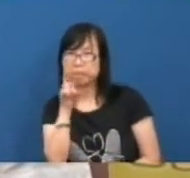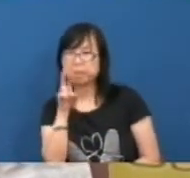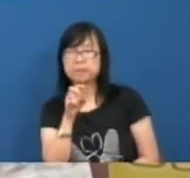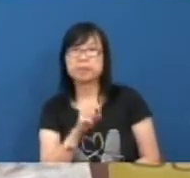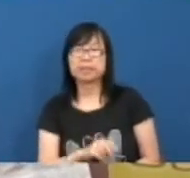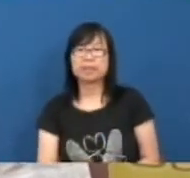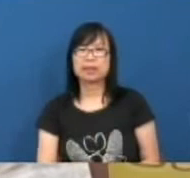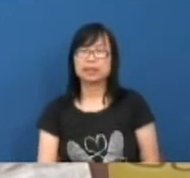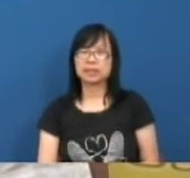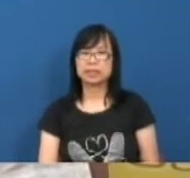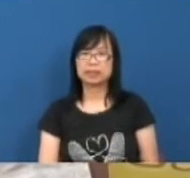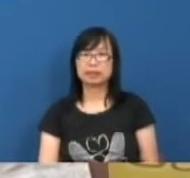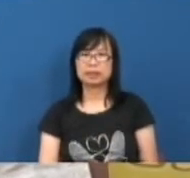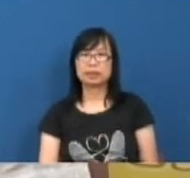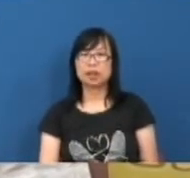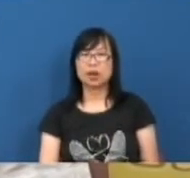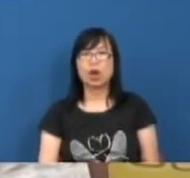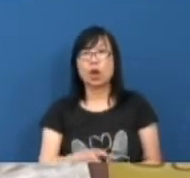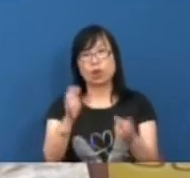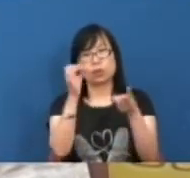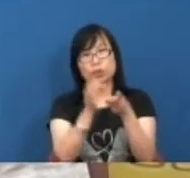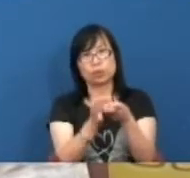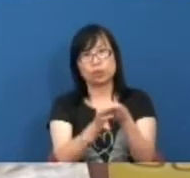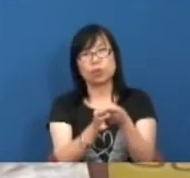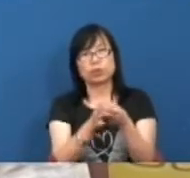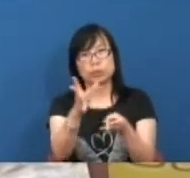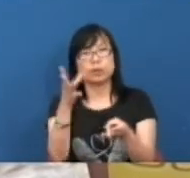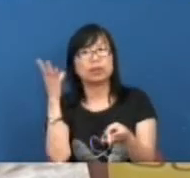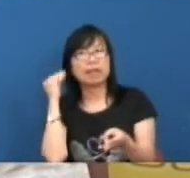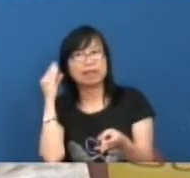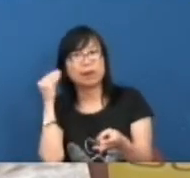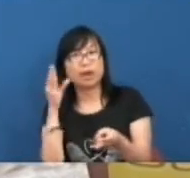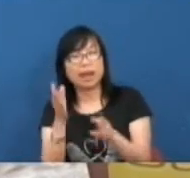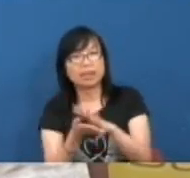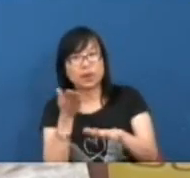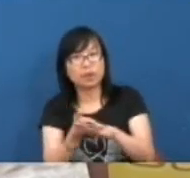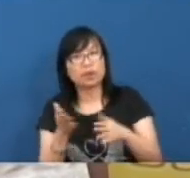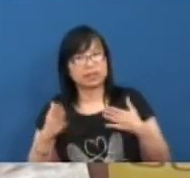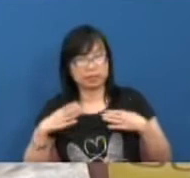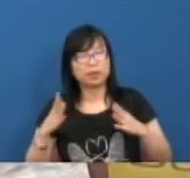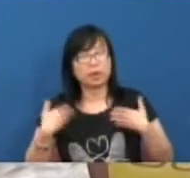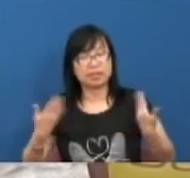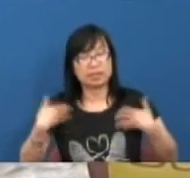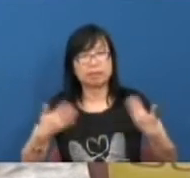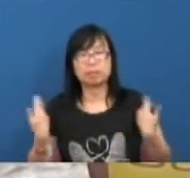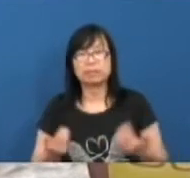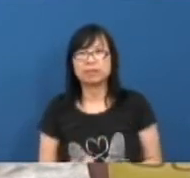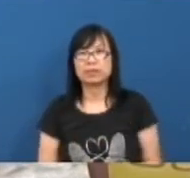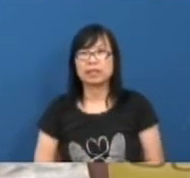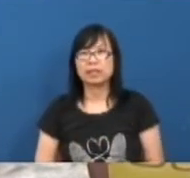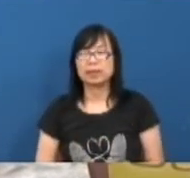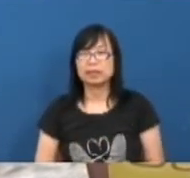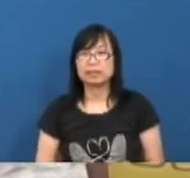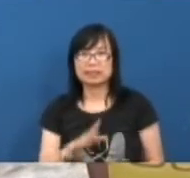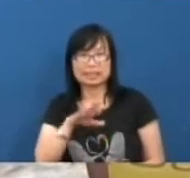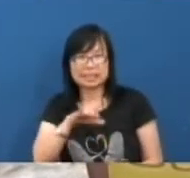得即係？居屋呢樣嘢啦，當然大家聽到都好開心啦，即係覺得好多好處啦。咁但係居屋推出啦，